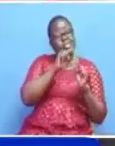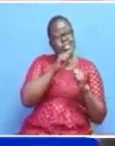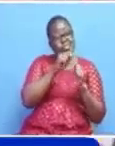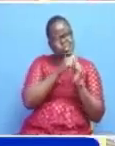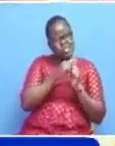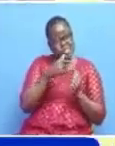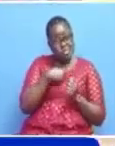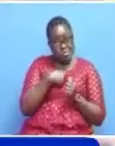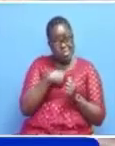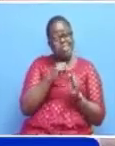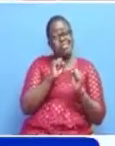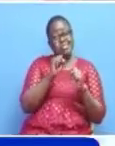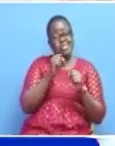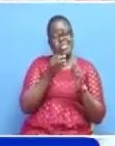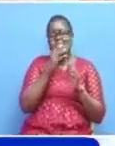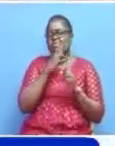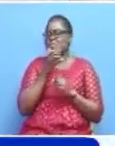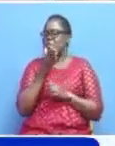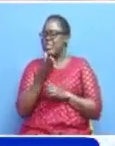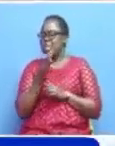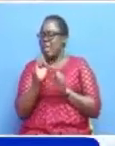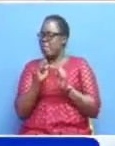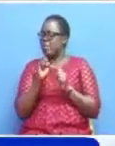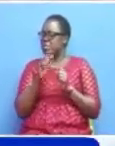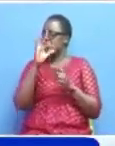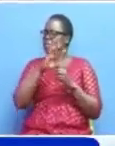mimi? Kama singekuwa hapo mungamchagua?